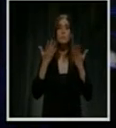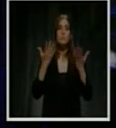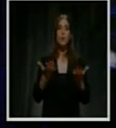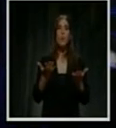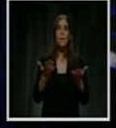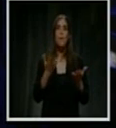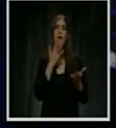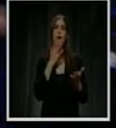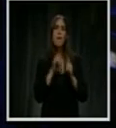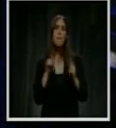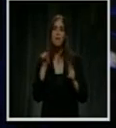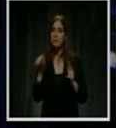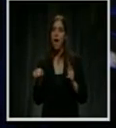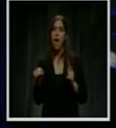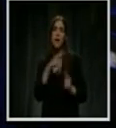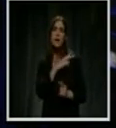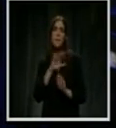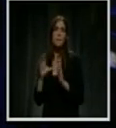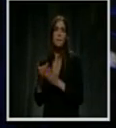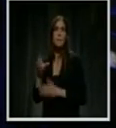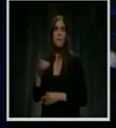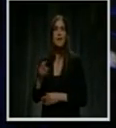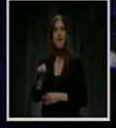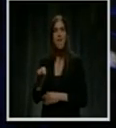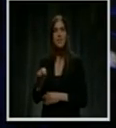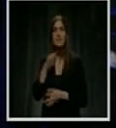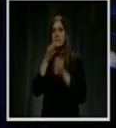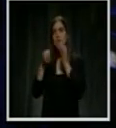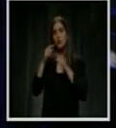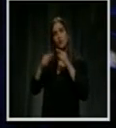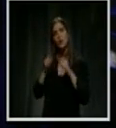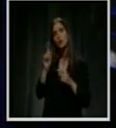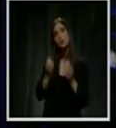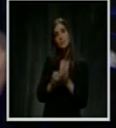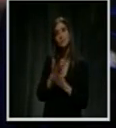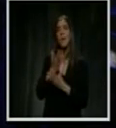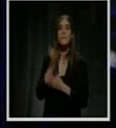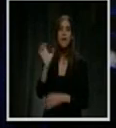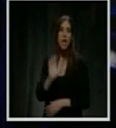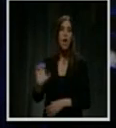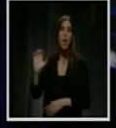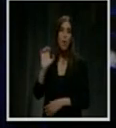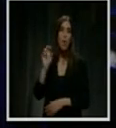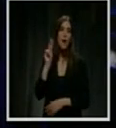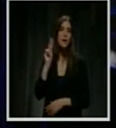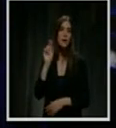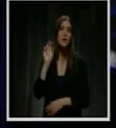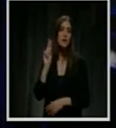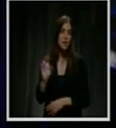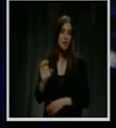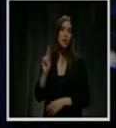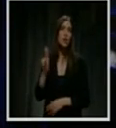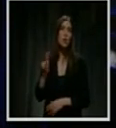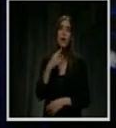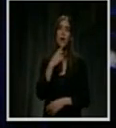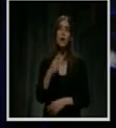tant importanti, x'taħseb dwar it-tkabbir tal-Unjoni Ewropea joħroġ jiġri. U jgħid iva, għandu jkun hemm tkabbir. Sejna mhux xi wieħed